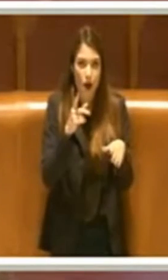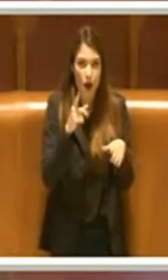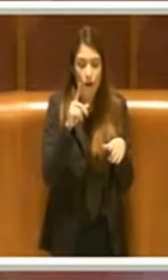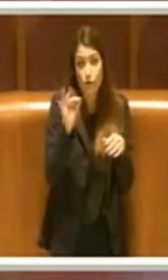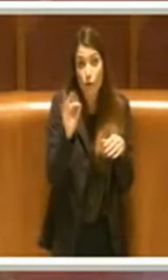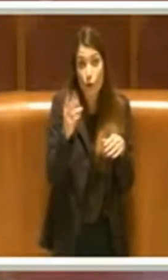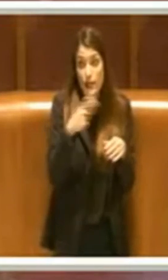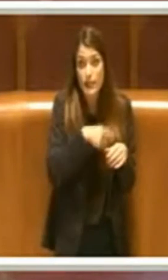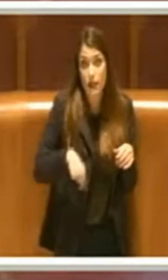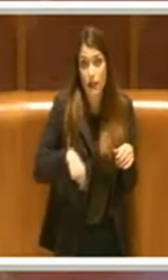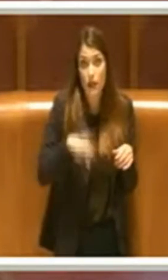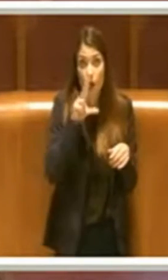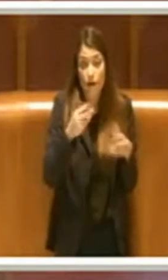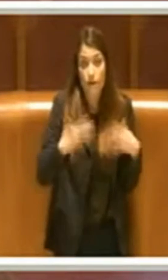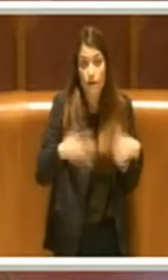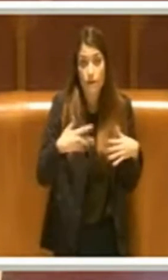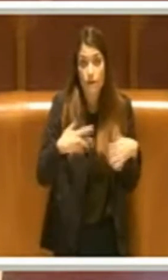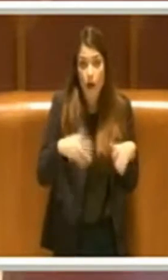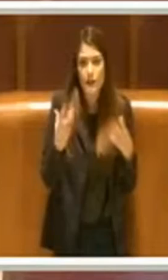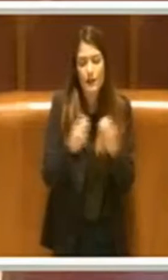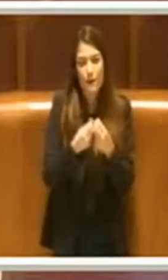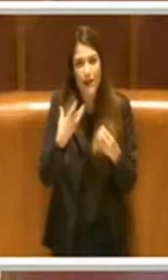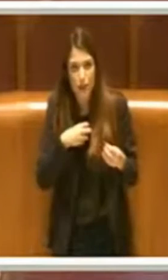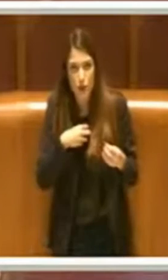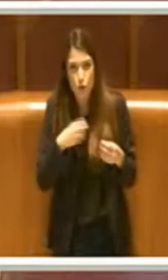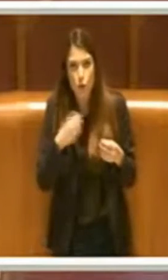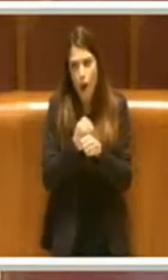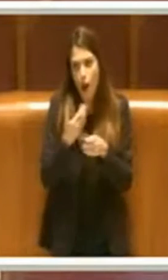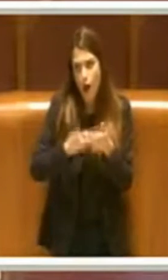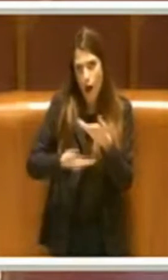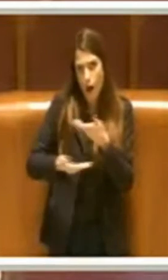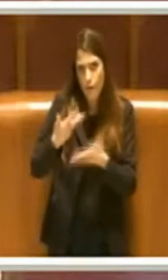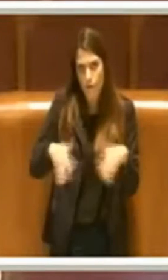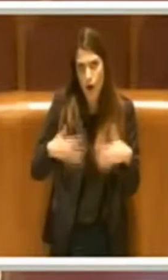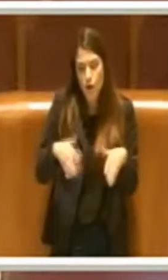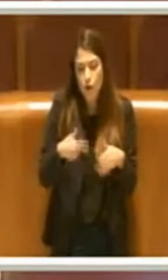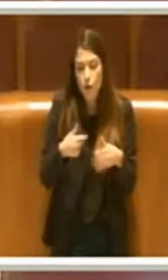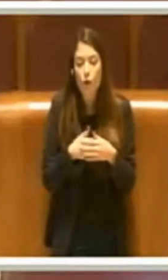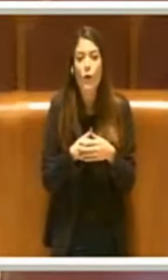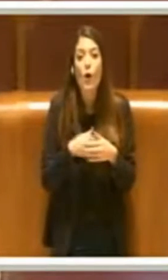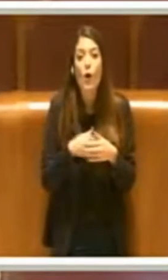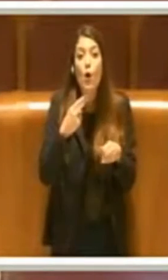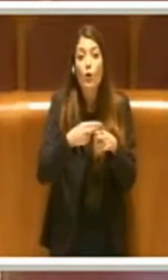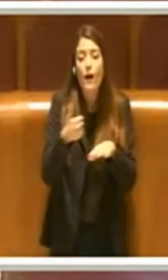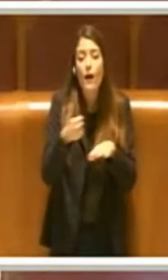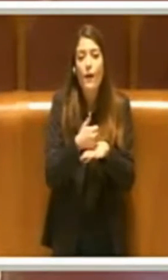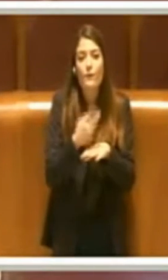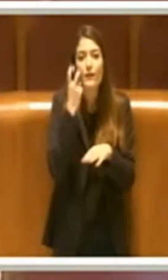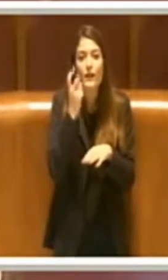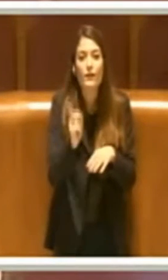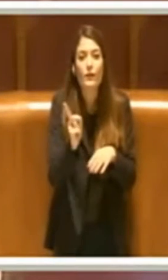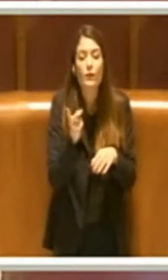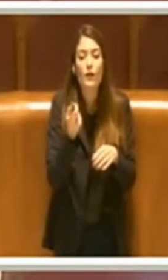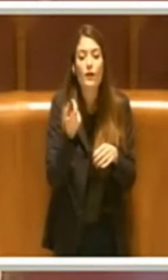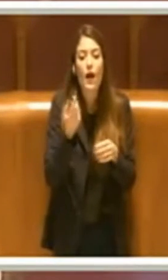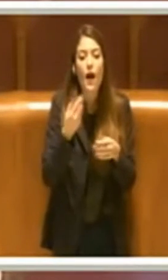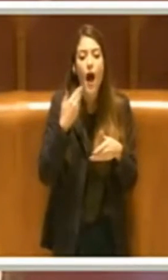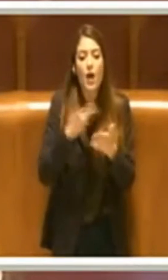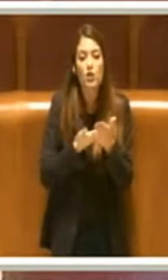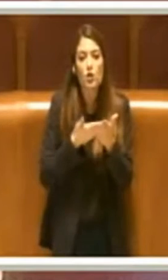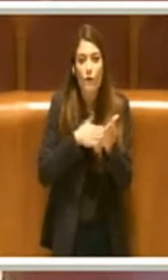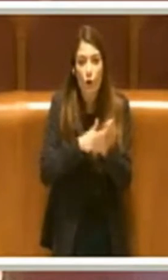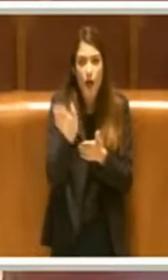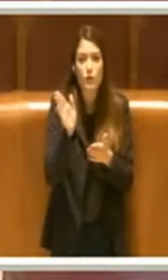Sindaca e dagli assessori con i quali abbiamo collaborato, per Roma Capitale prevedono agevolazione per i tributi locali per le